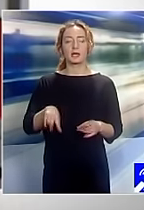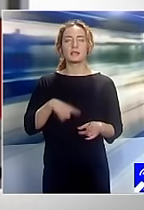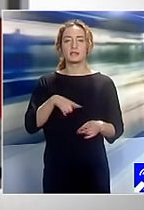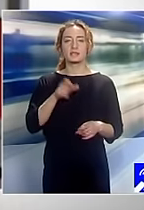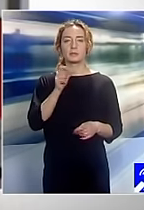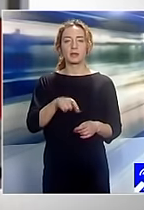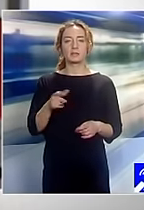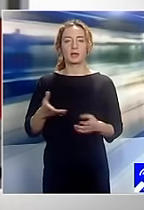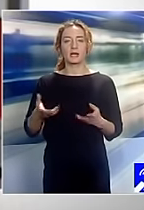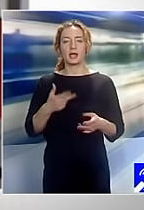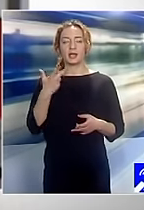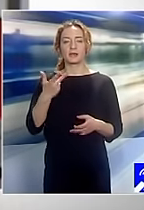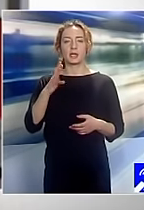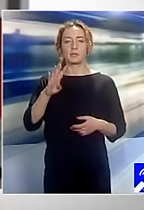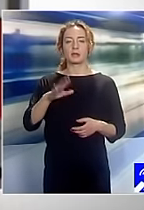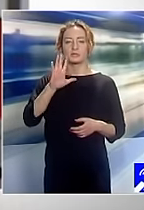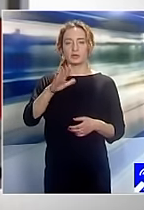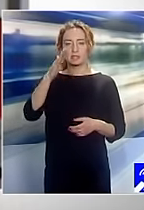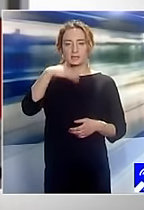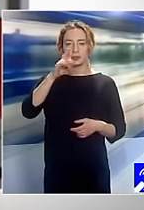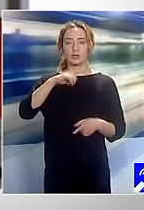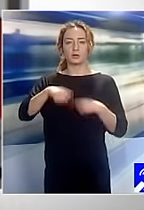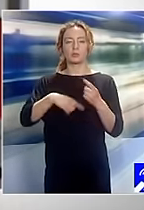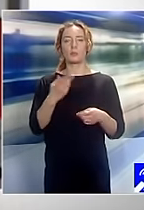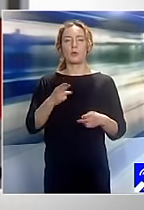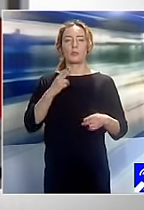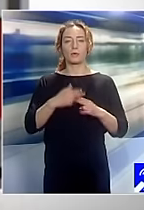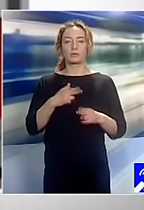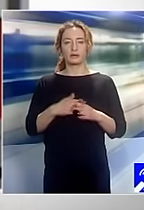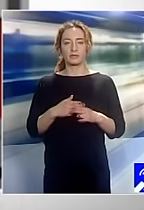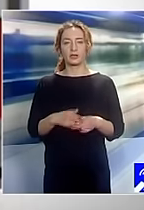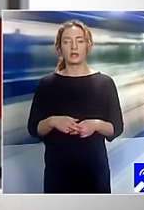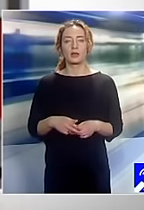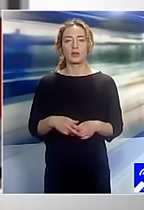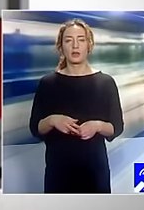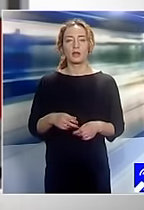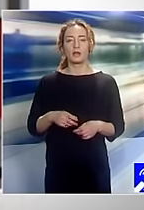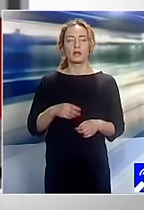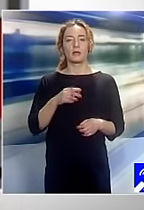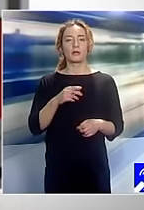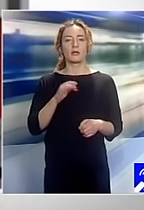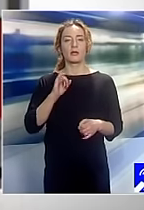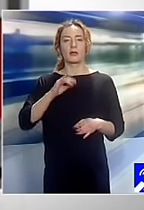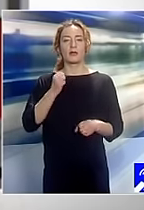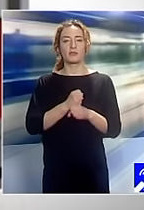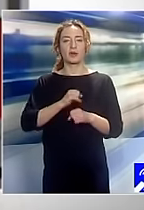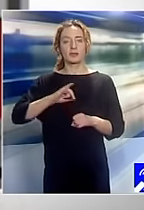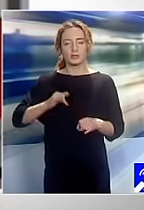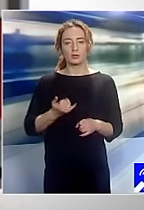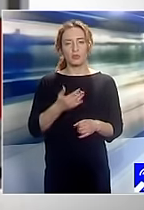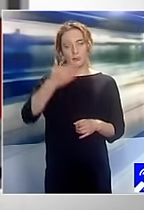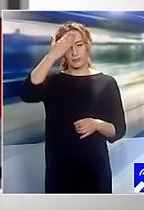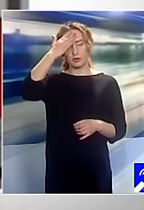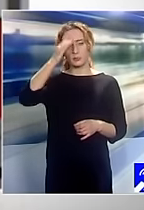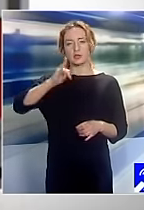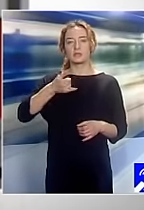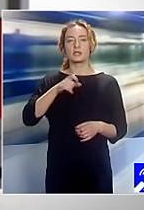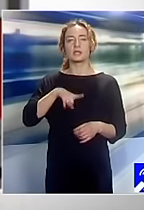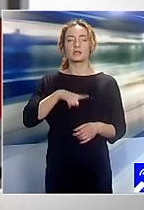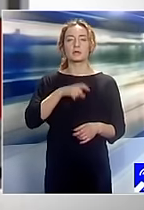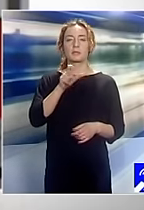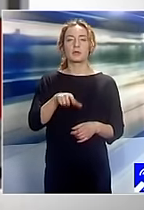care la 3, 4, 5 zile, 7 zile după o îmbolnăvire, o viroză sau o gripă, fac din nou febră și acelea sunt persoanele